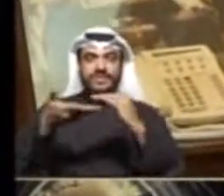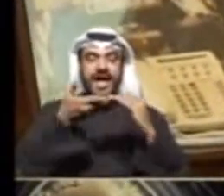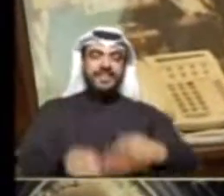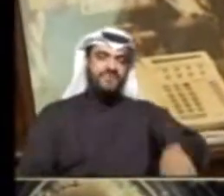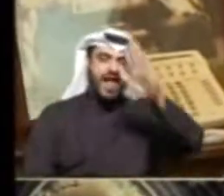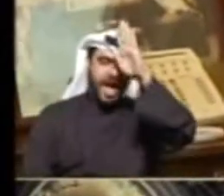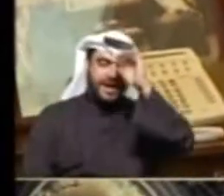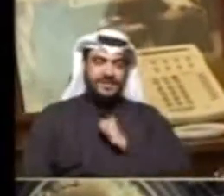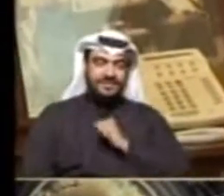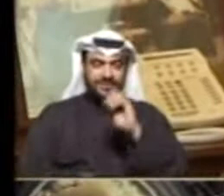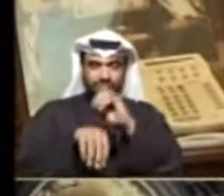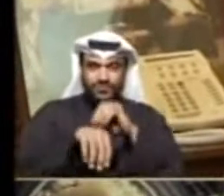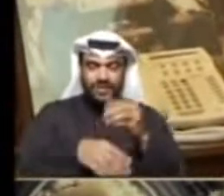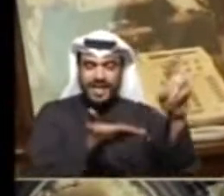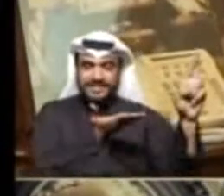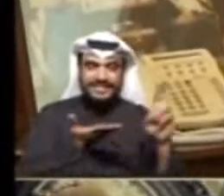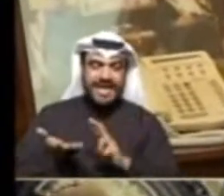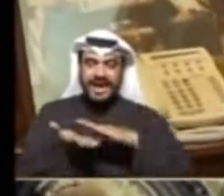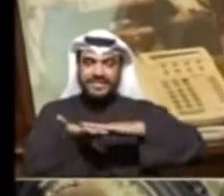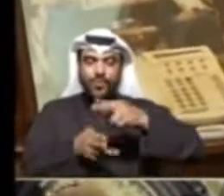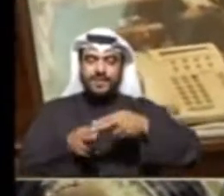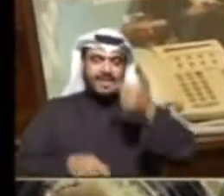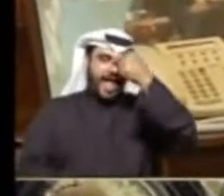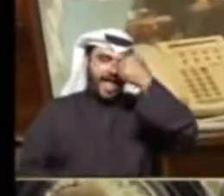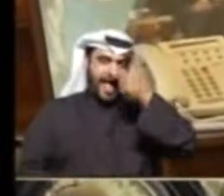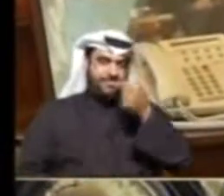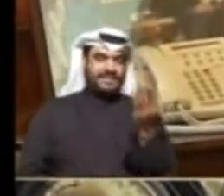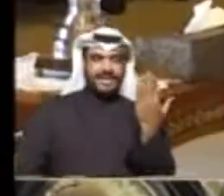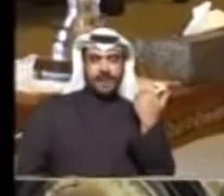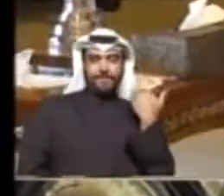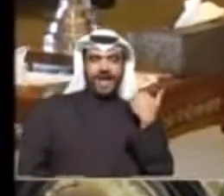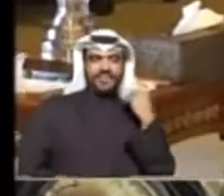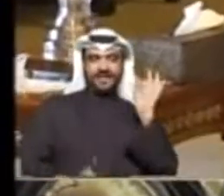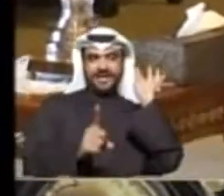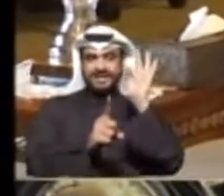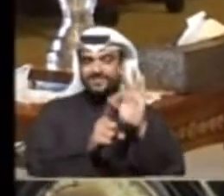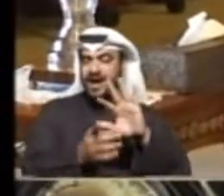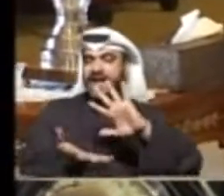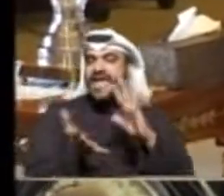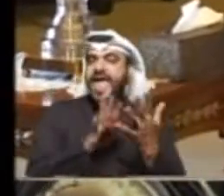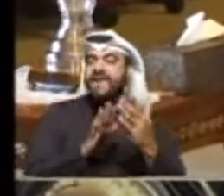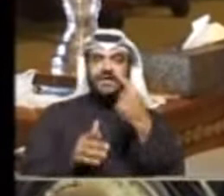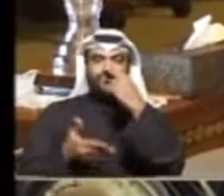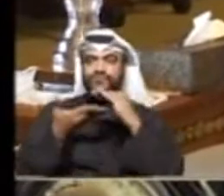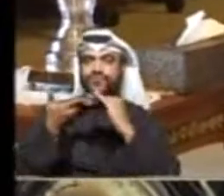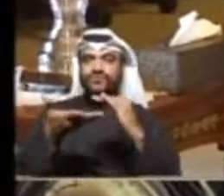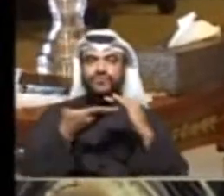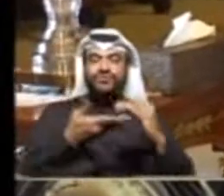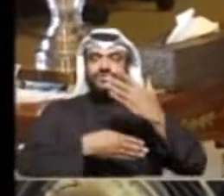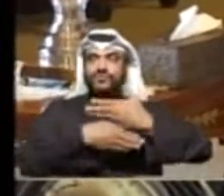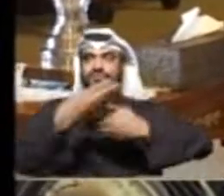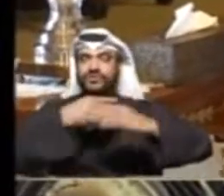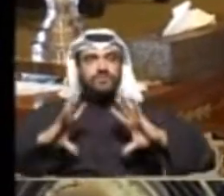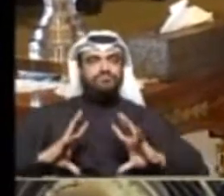العراق يان كوبيش خلال زيارته للبلاد يوم الخميس الماضي، والتي استهدفت بحث آخر التطورات ذات الصلة بنشاطات